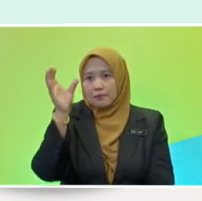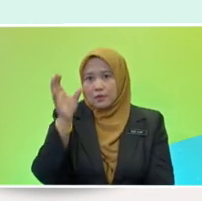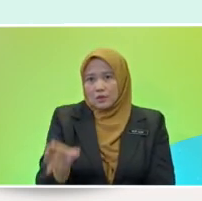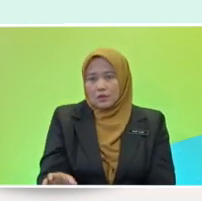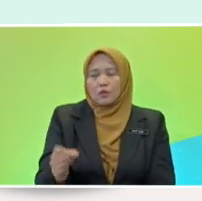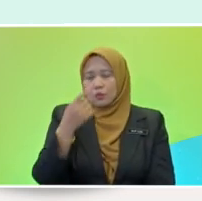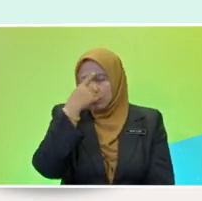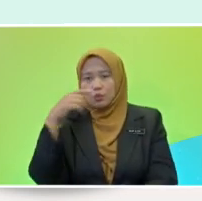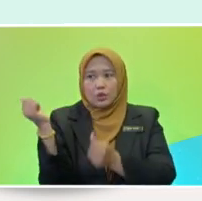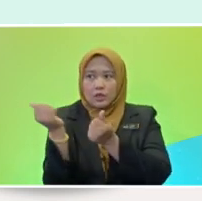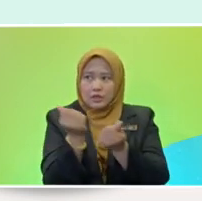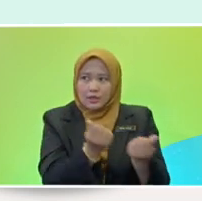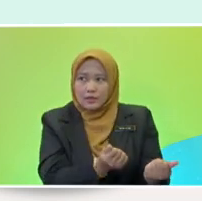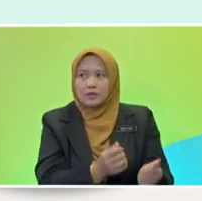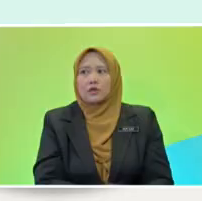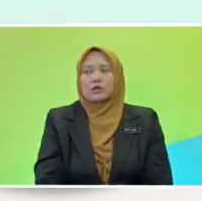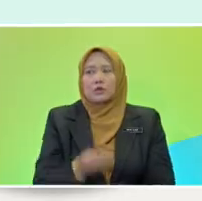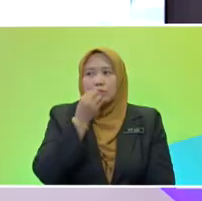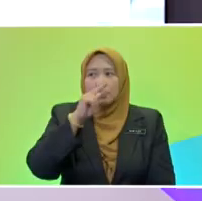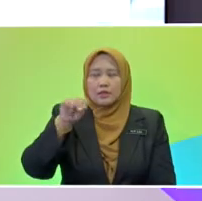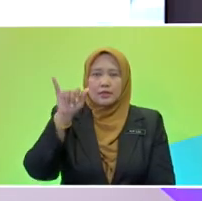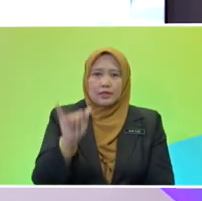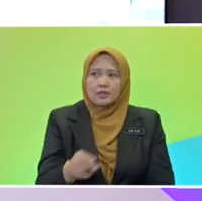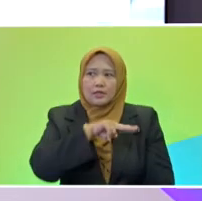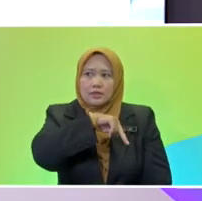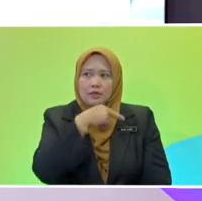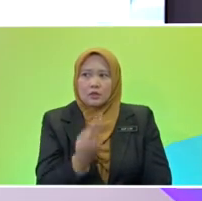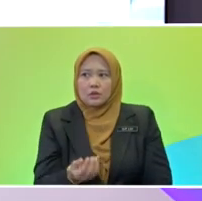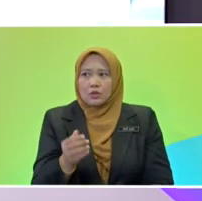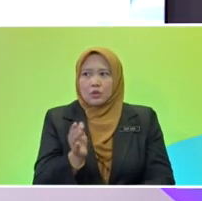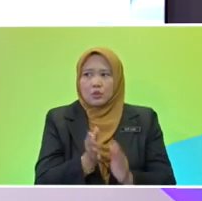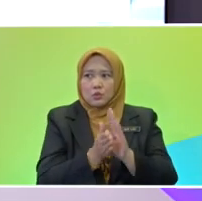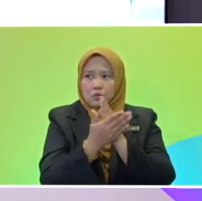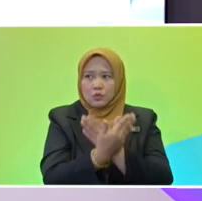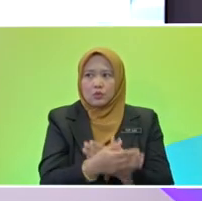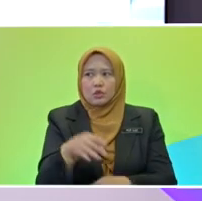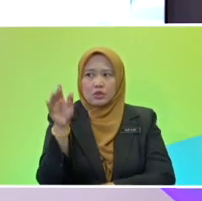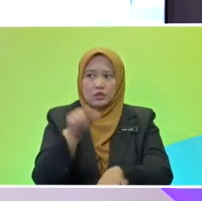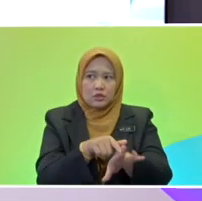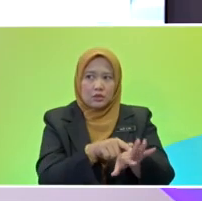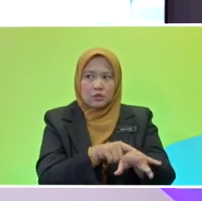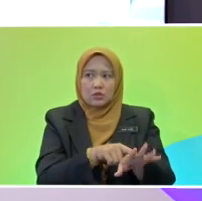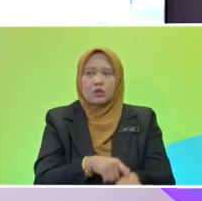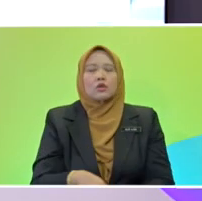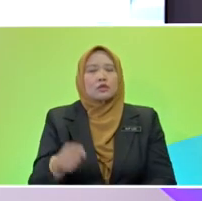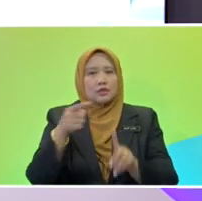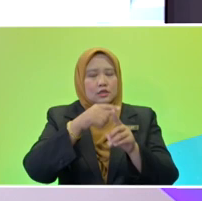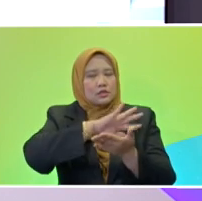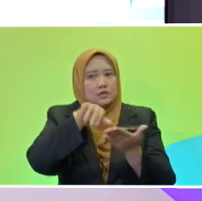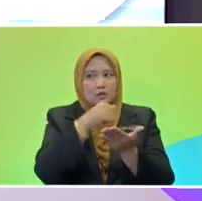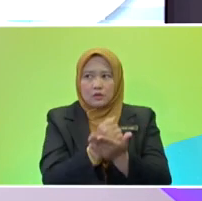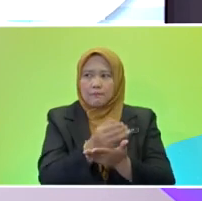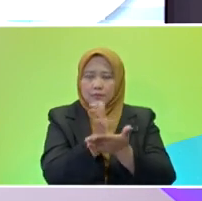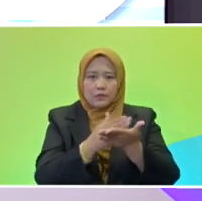ke semua bagian tumbuhan akar batang daun dan yang lain lain